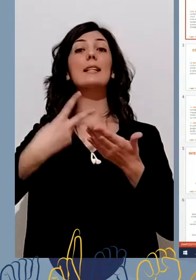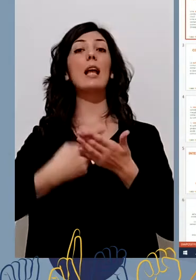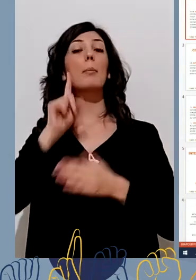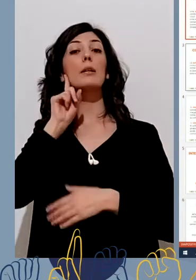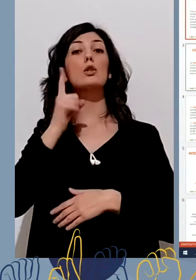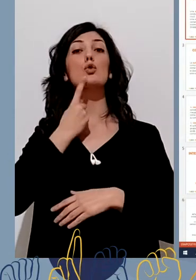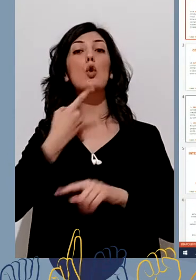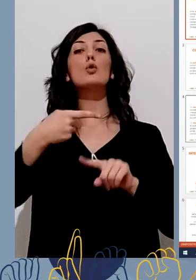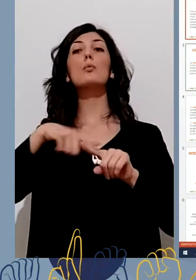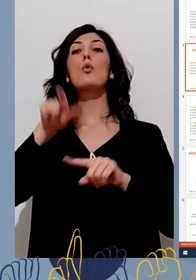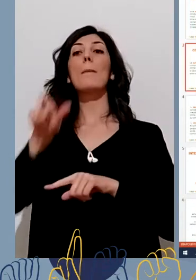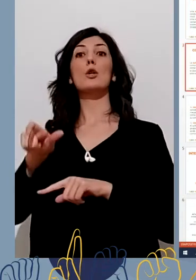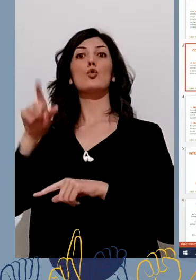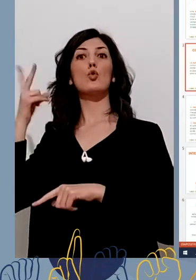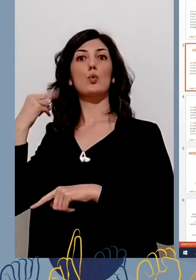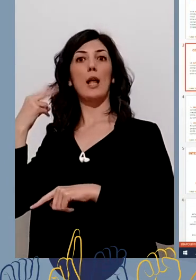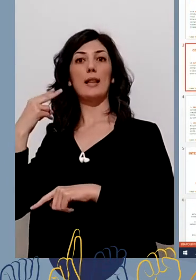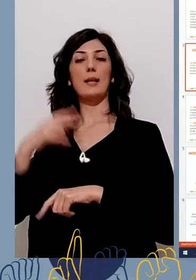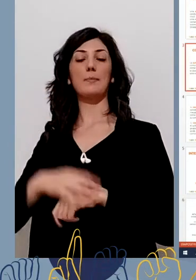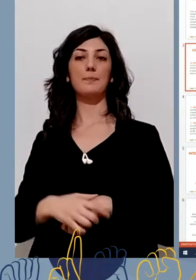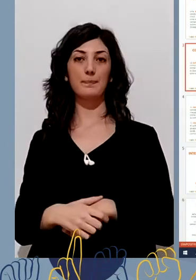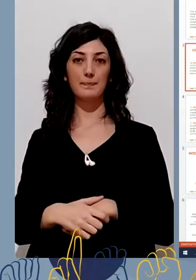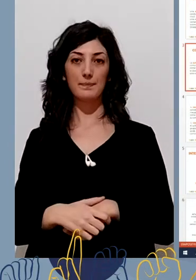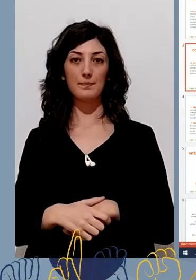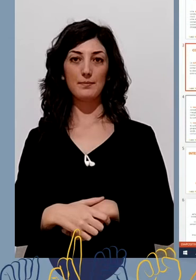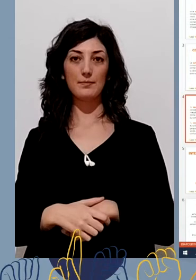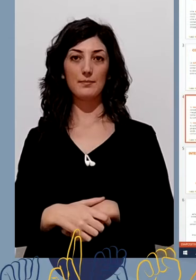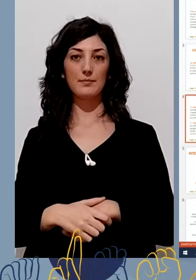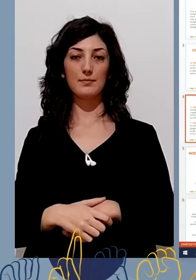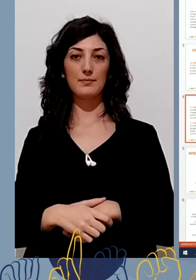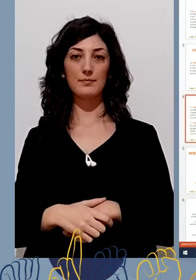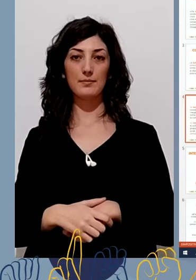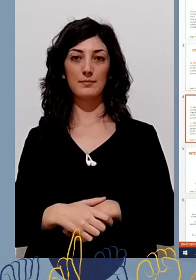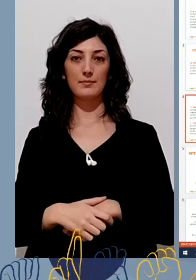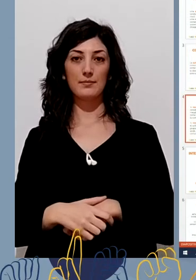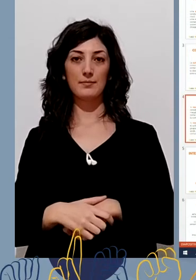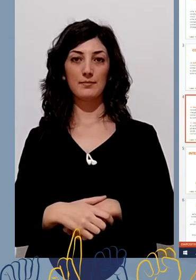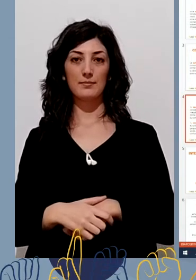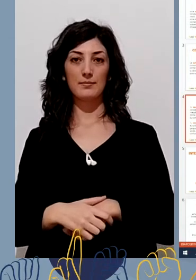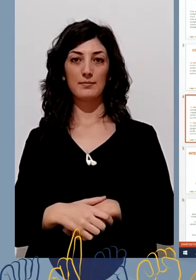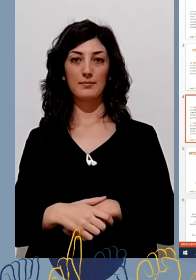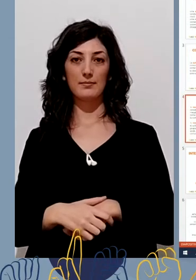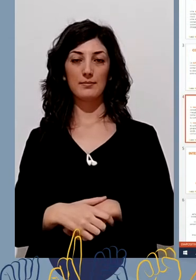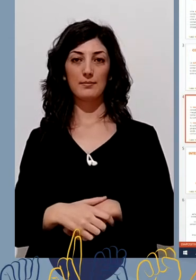udente. È quella di dopo, la slide di dopo, quella di dopo, successiva.